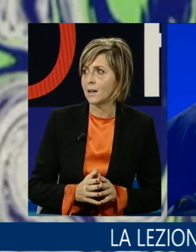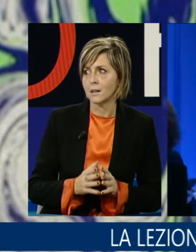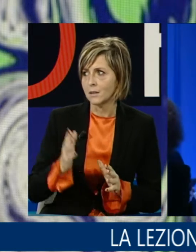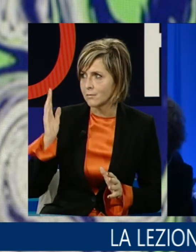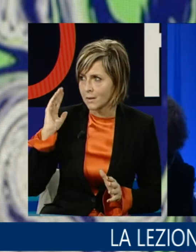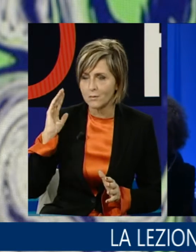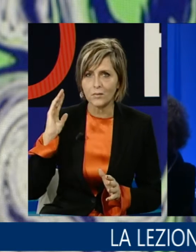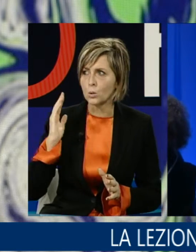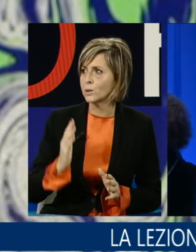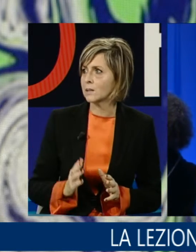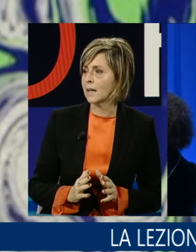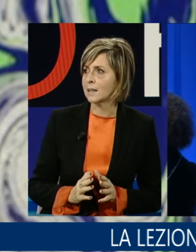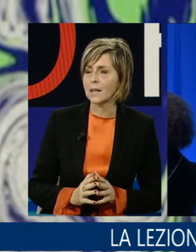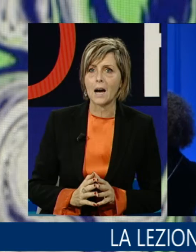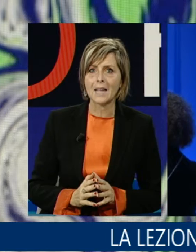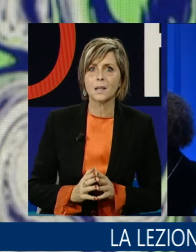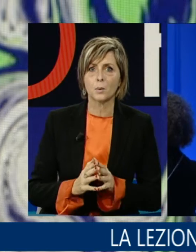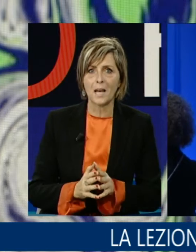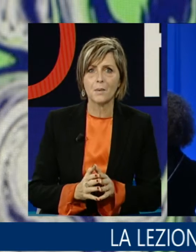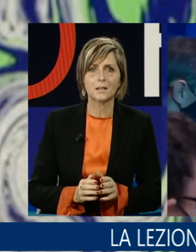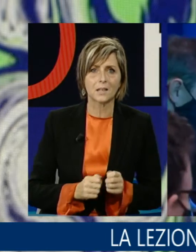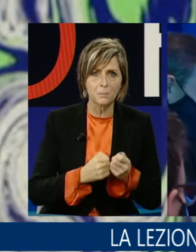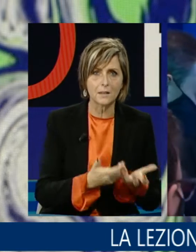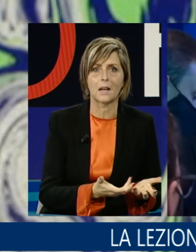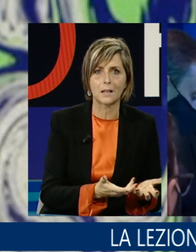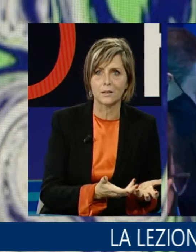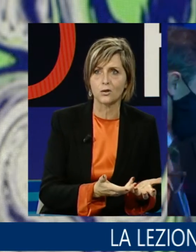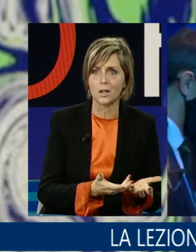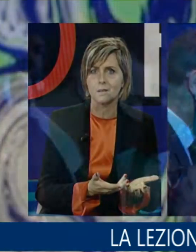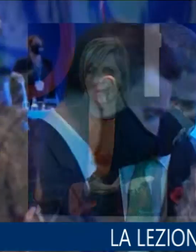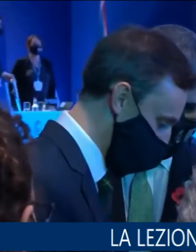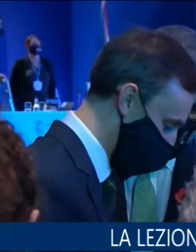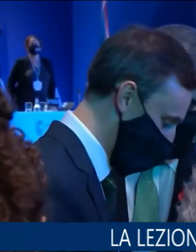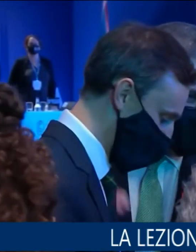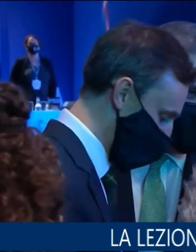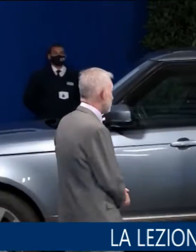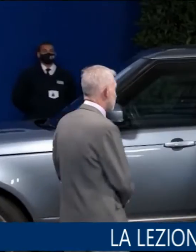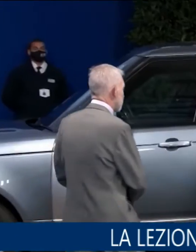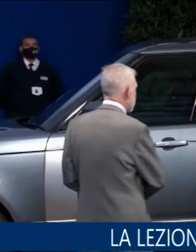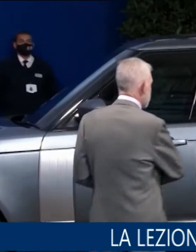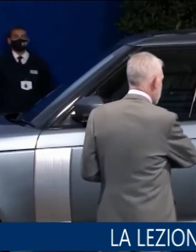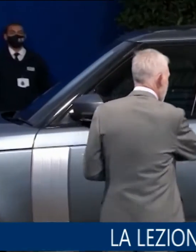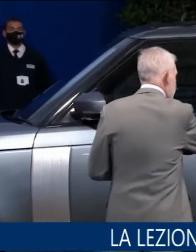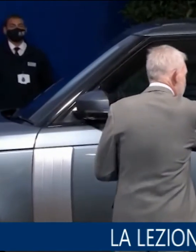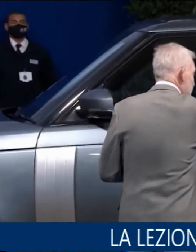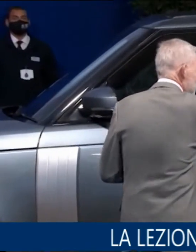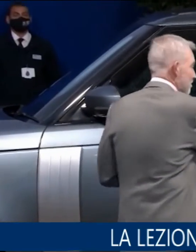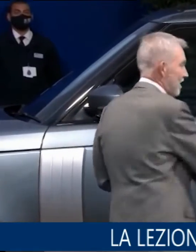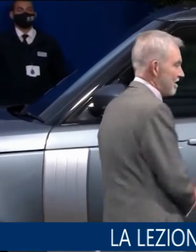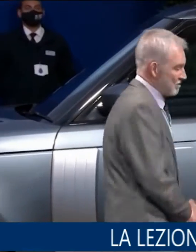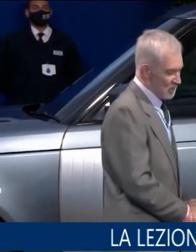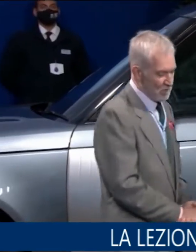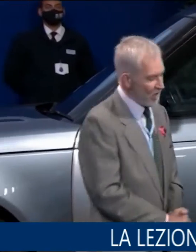elettrica vetusta che ha dei problemi a trasmettere anche energia all'azienda? Facciamo un piano per rinnovare il